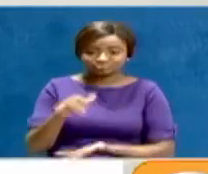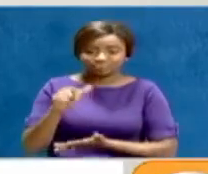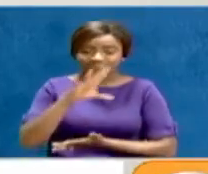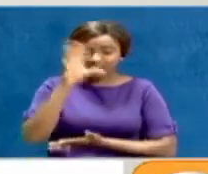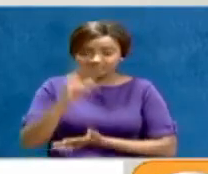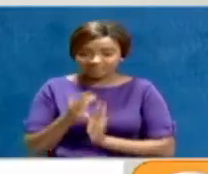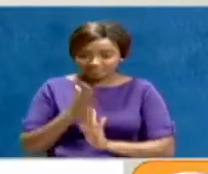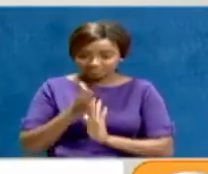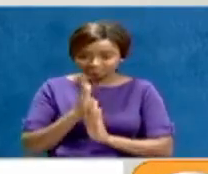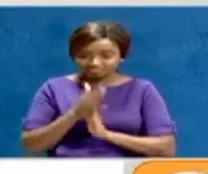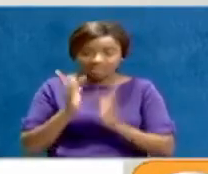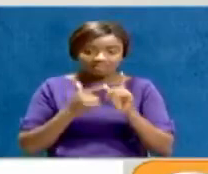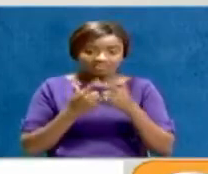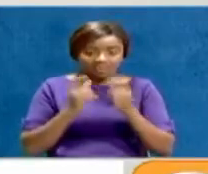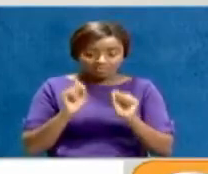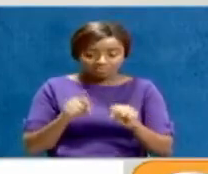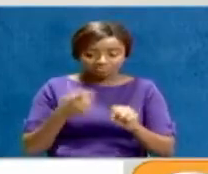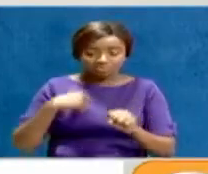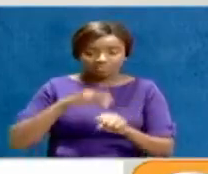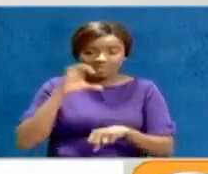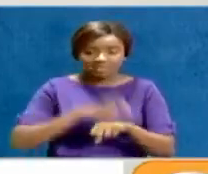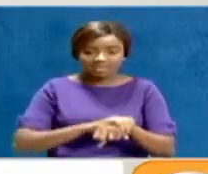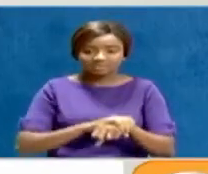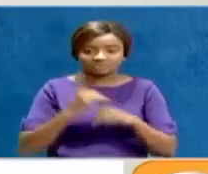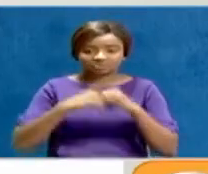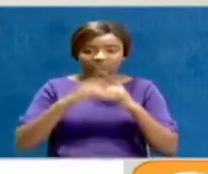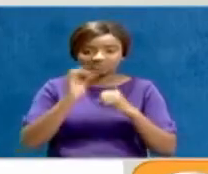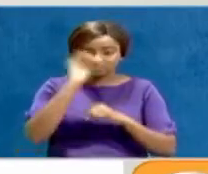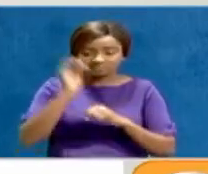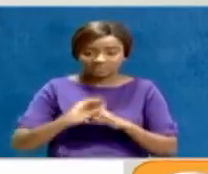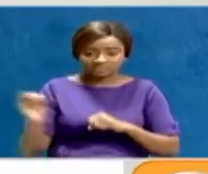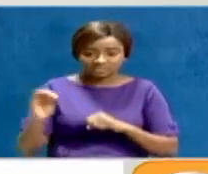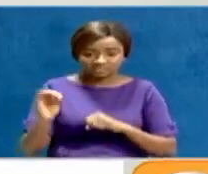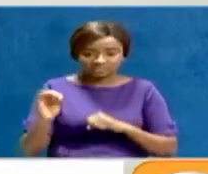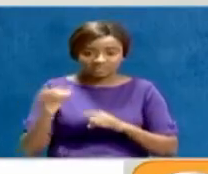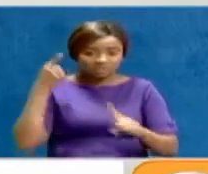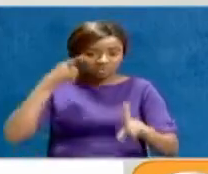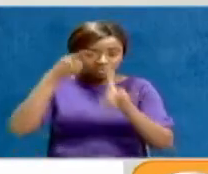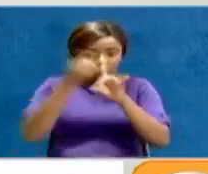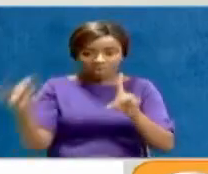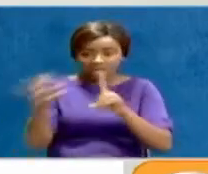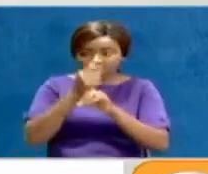tu tuweze kufika kiwango cha 60% vile ilikuwa tumepanga, na